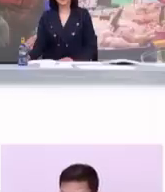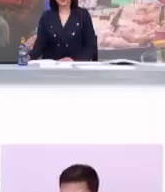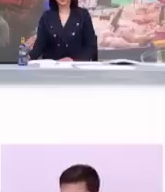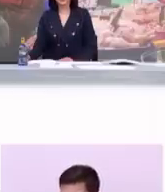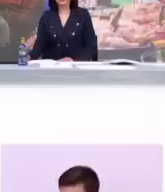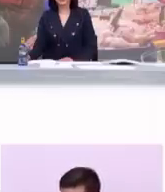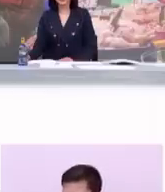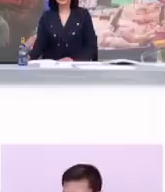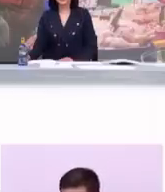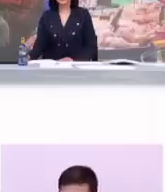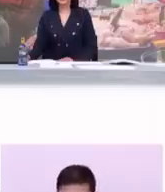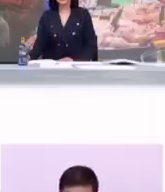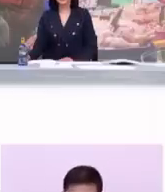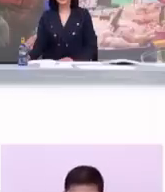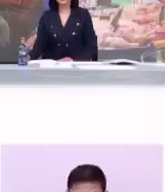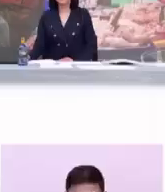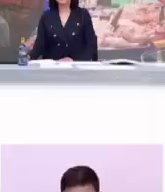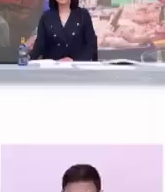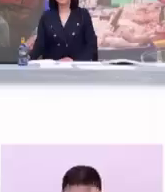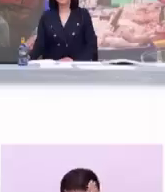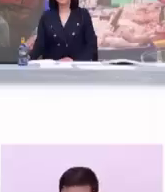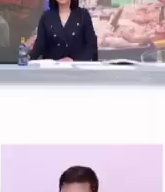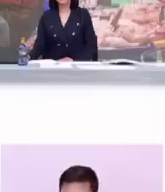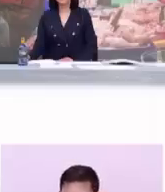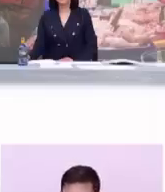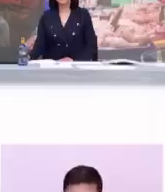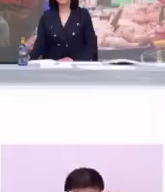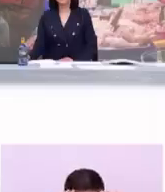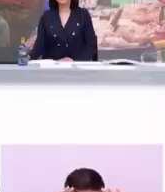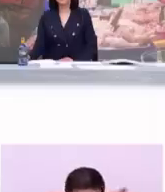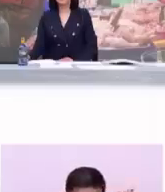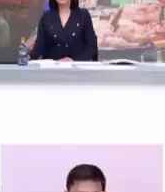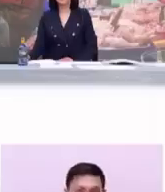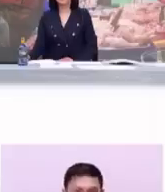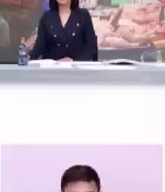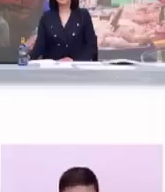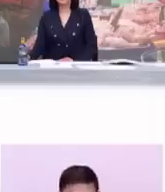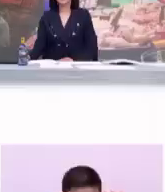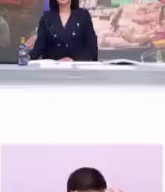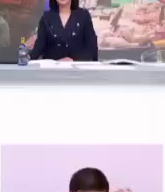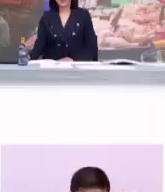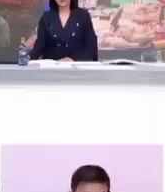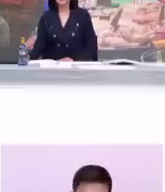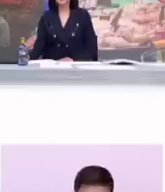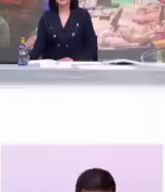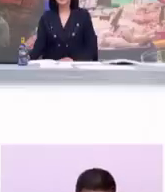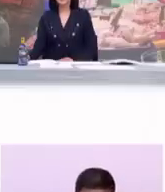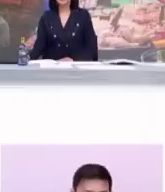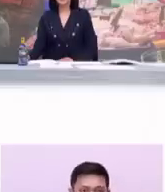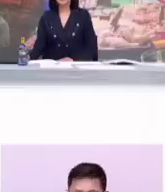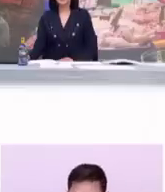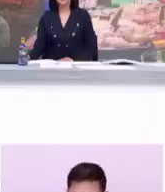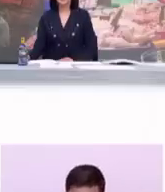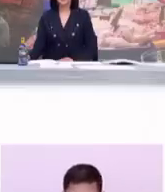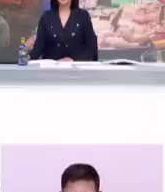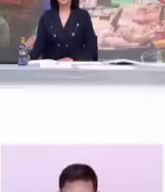มหาอำนาจโลกเนี่ยเป็นไปด้วยดีก็อาจจะปูทางไปสู่การพบหน้ากันระหว่างประธานาธิบดีสีจิ้งผิงกับประธานาธิบดีโจไบเดนก็เป็นได้ค่ะแต่ม